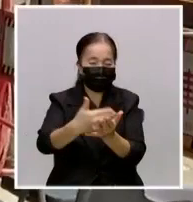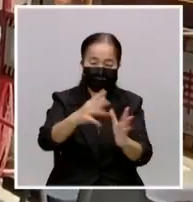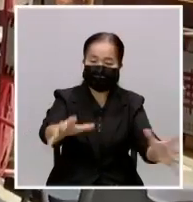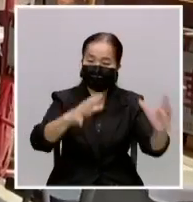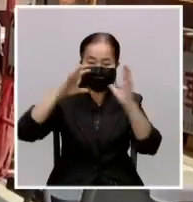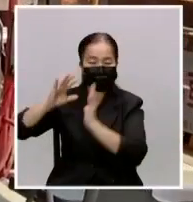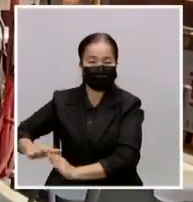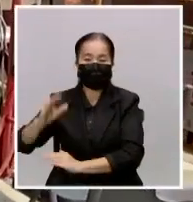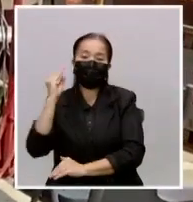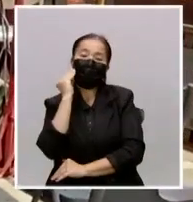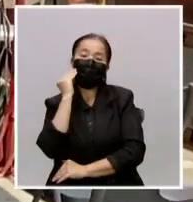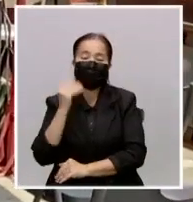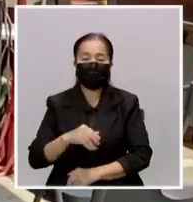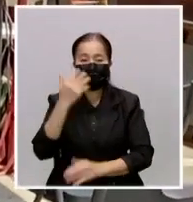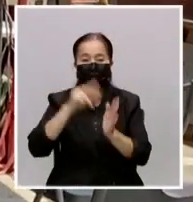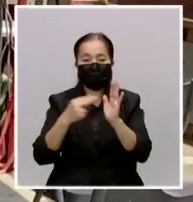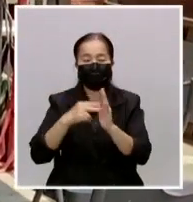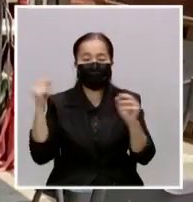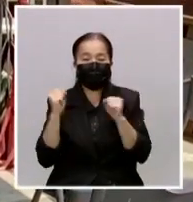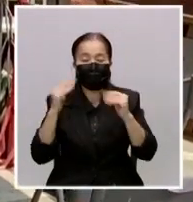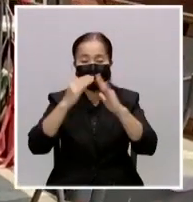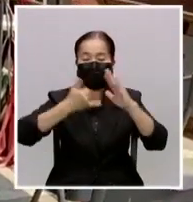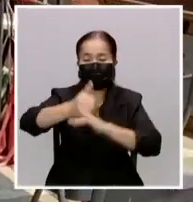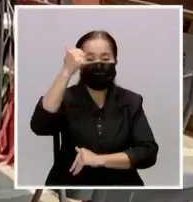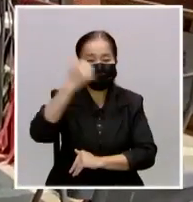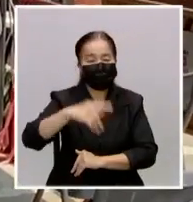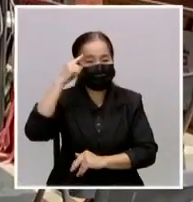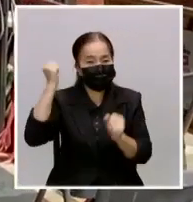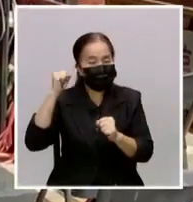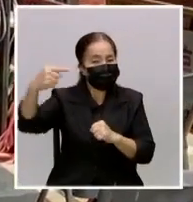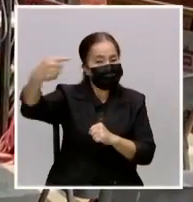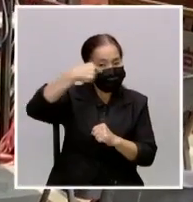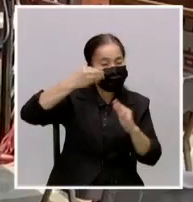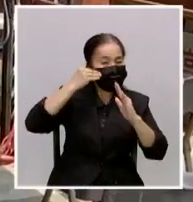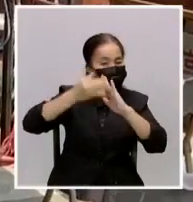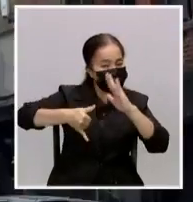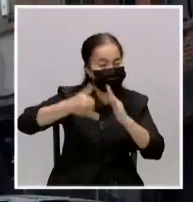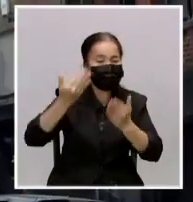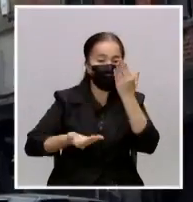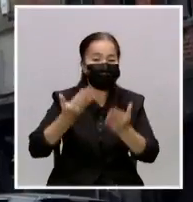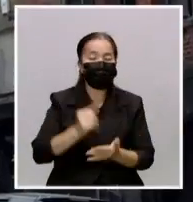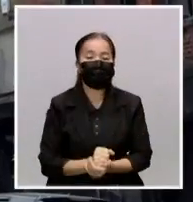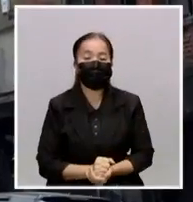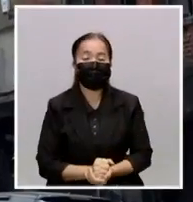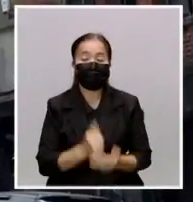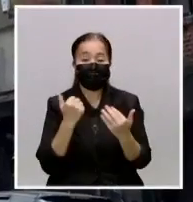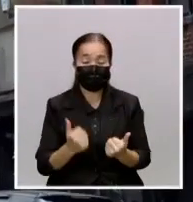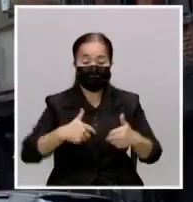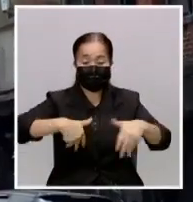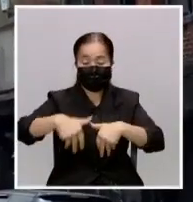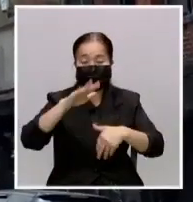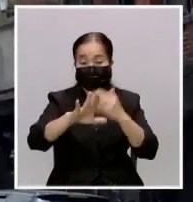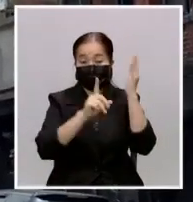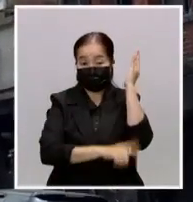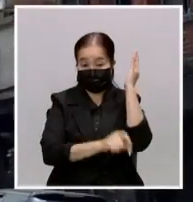ตุนอาหารเพราะว่าอาจจะต้องเผชิญกับคำสั่งให้อยู่กันในบ้านอีกครั้งหนึ่งจนถึงขนาดนี้ประชาชนในสิงคโป